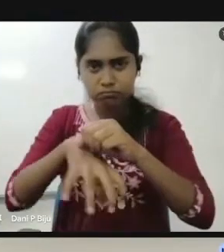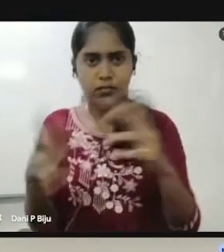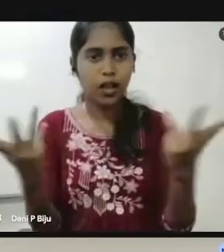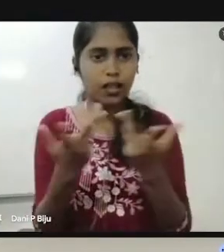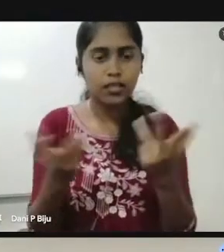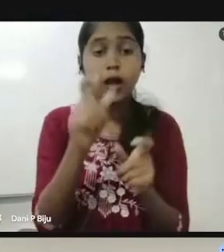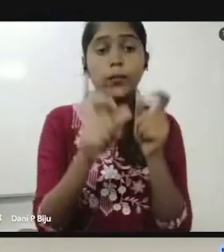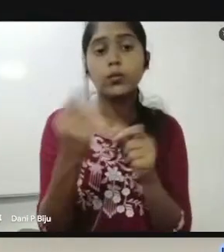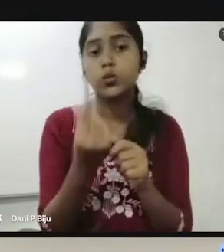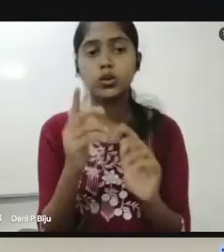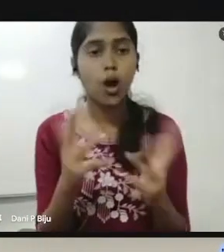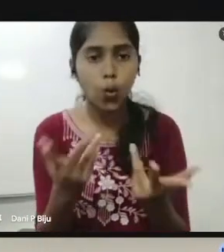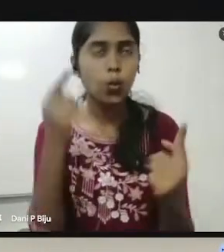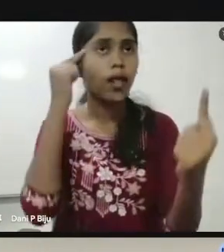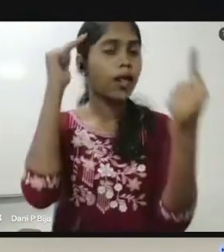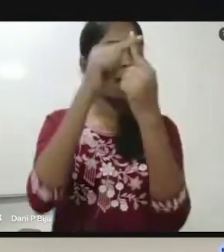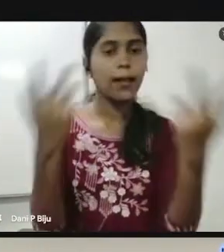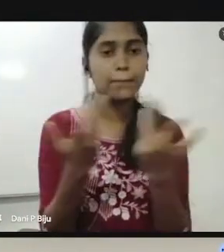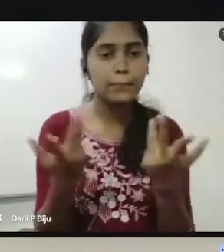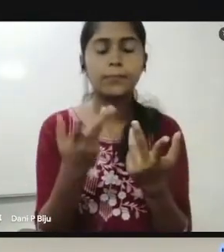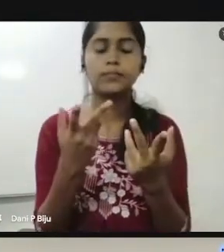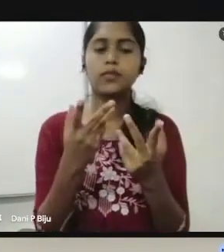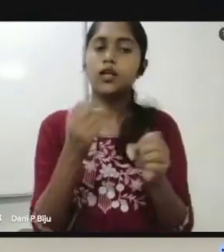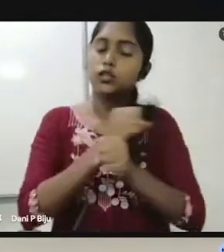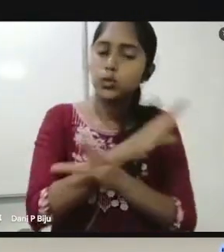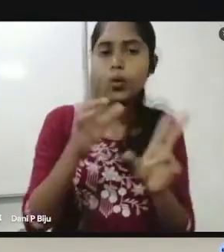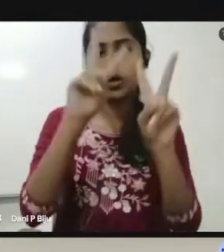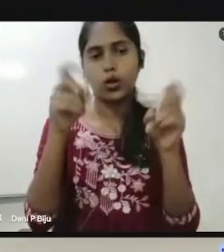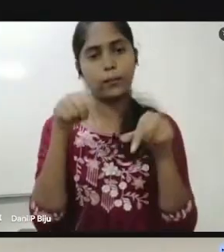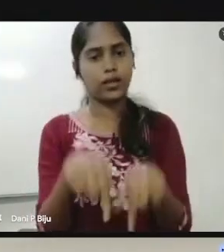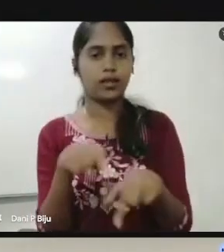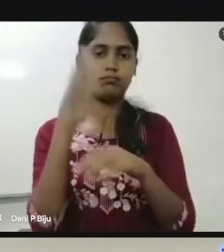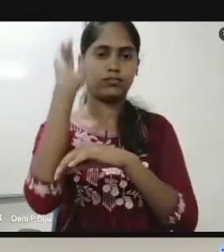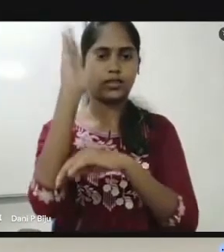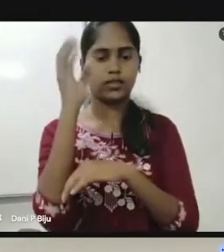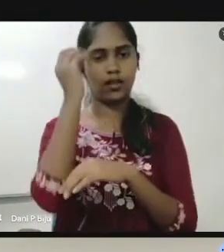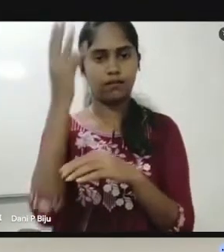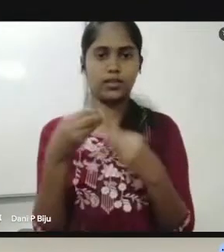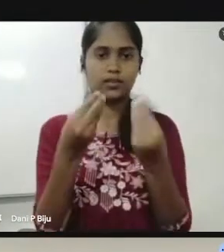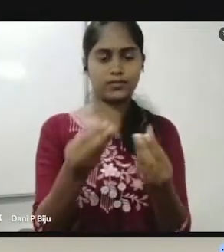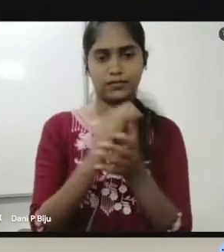AACയുടെ ലക്ഷ്യം എന്നിവയെ കുറിച്ചുള്ള ഒരു ആമുഖമാണ് ഇന്നത്തെ ഈ നിഡാസിൽ പ്രതിപാദിക്കുന്നത്.